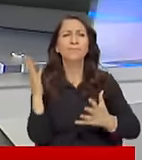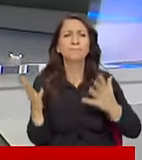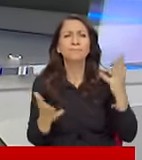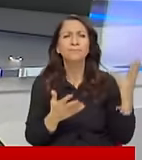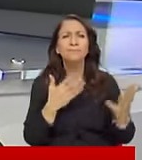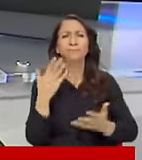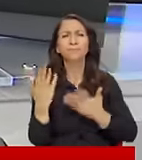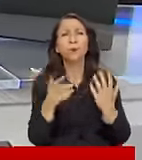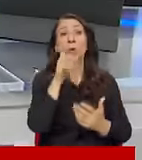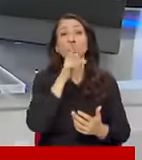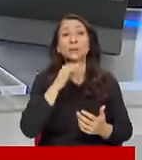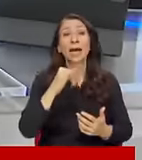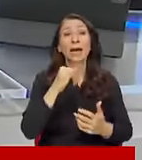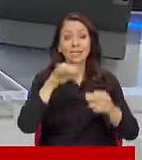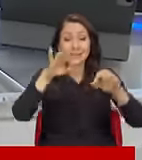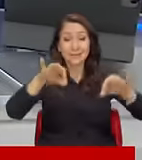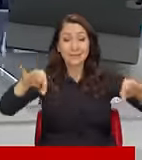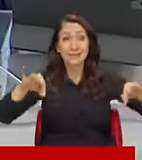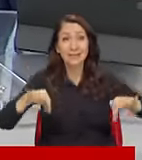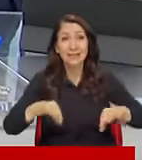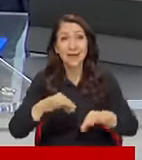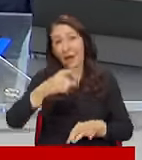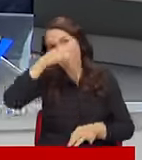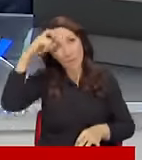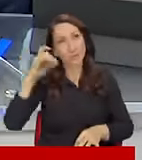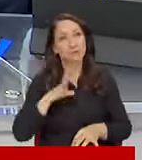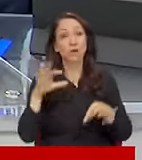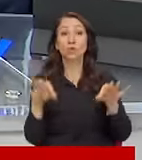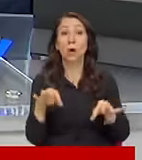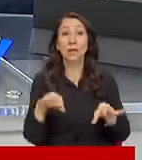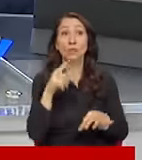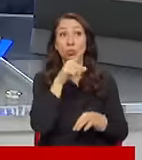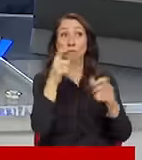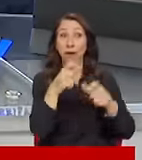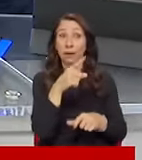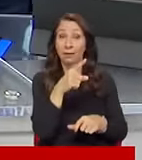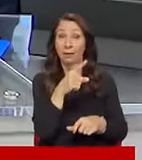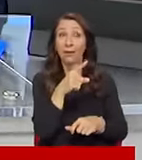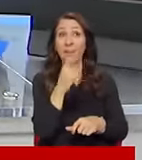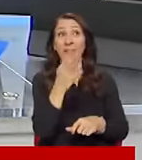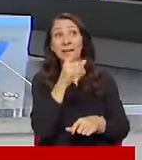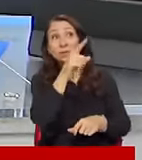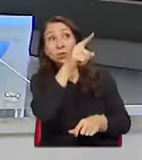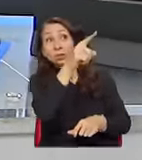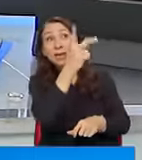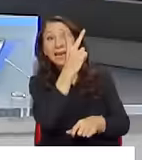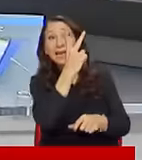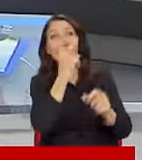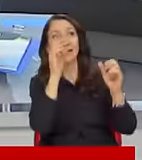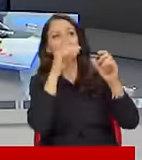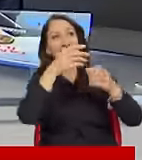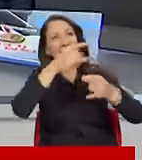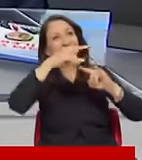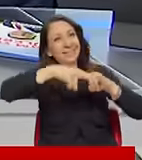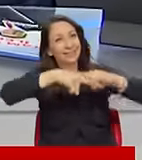Bakın, yüze yakın noktasında emeğimiz var şu anda burada. Ve mesela şu iki burcun